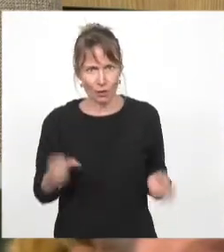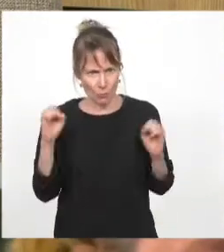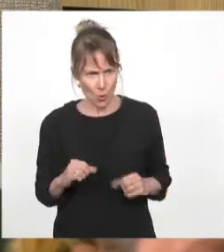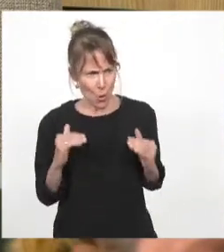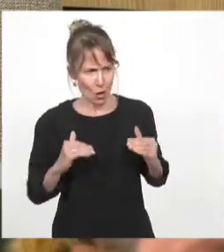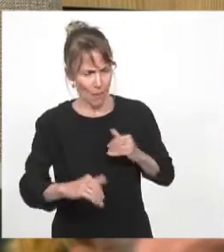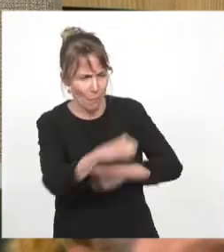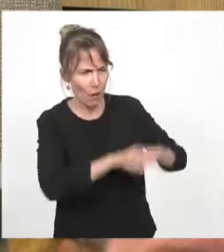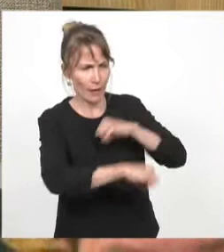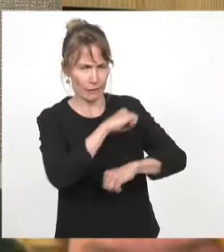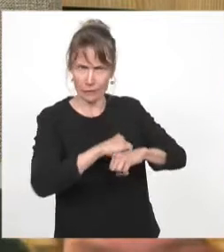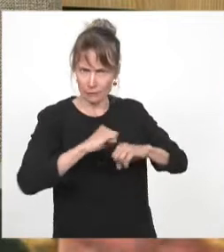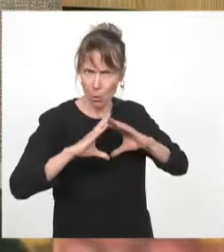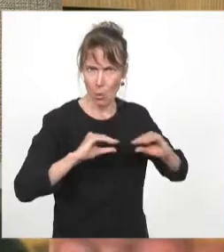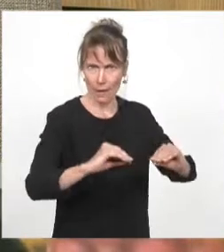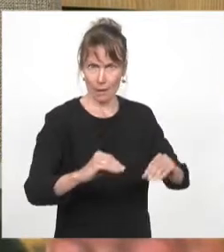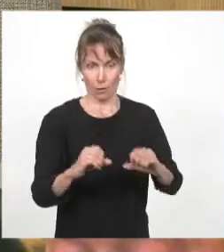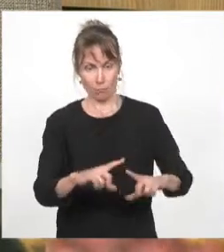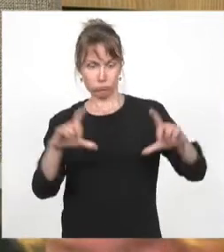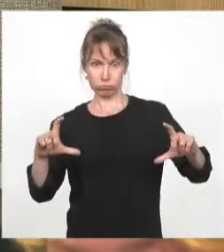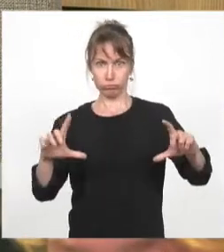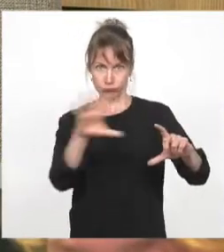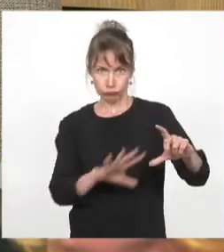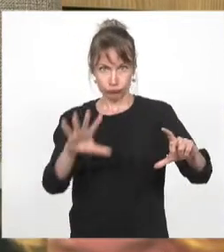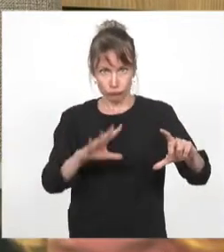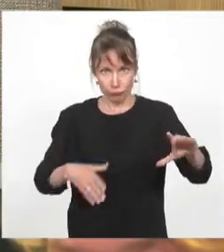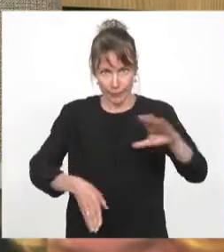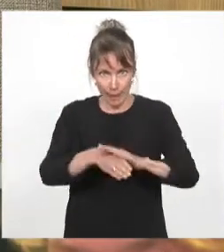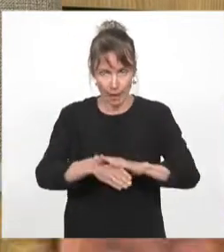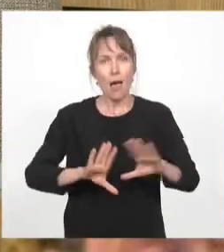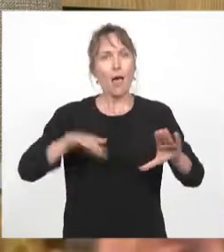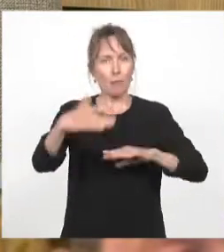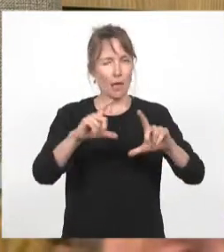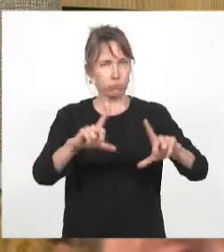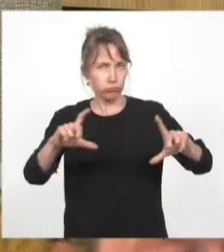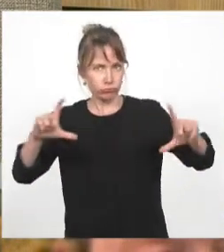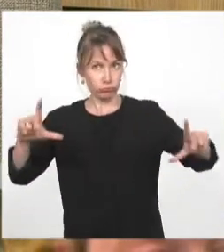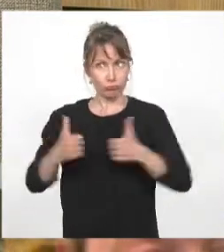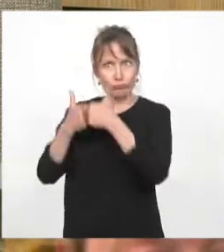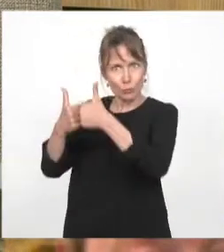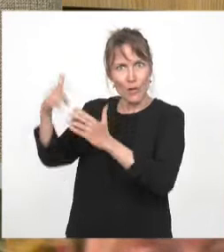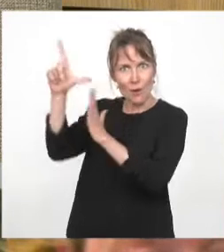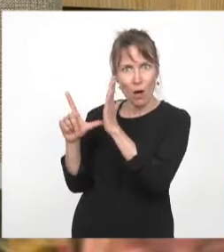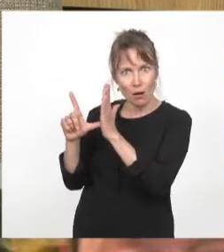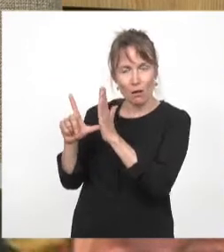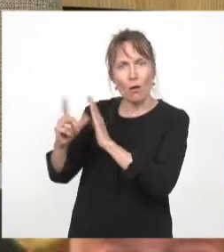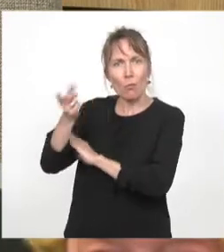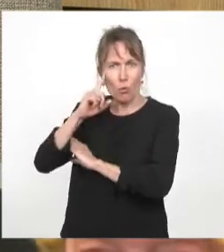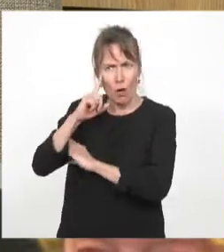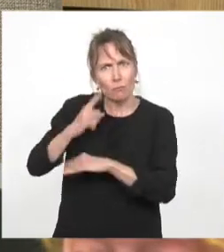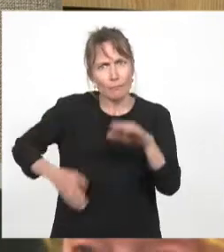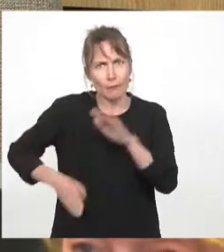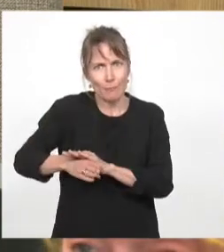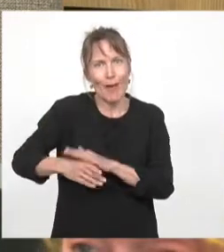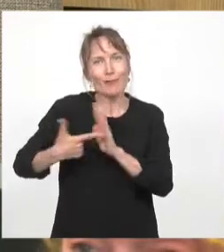ZFE dans le périmètre initial, puis de l'élargir pour respecter l'échéance fixée par la loi, selon un principe de progressivité qui avait été valorisé